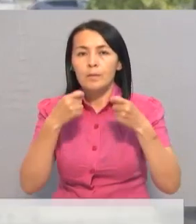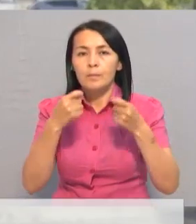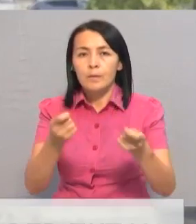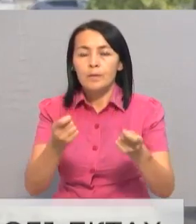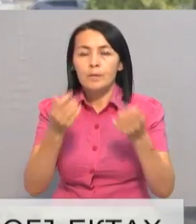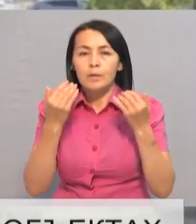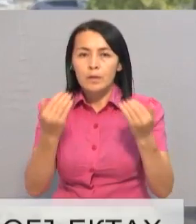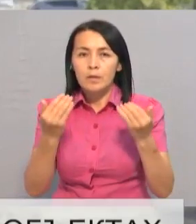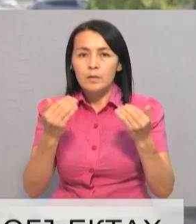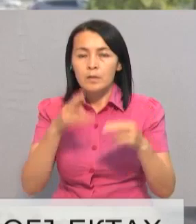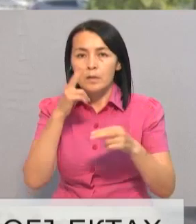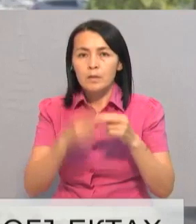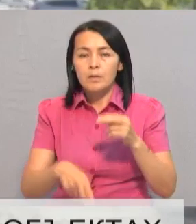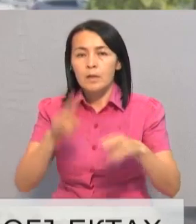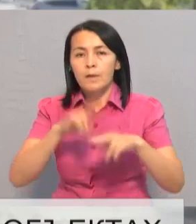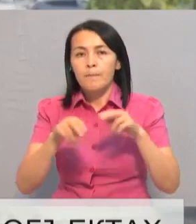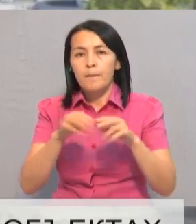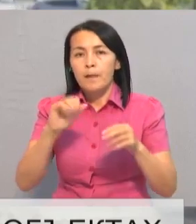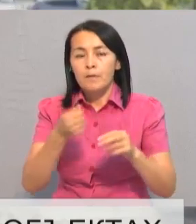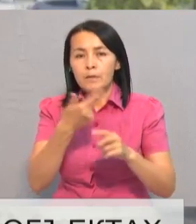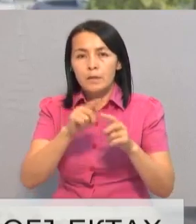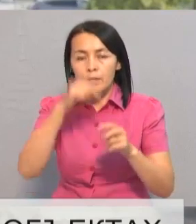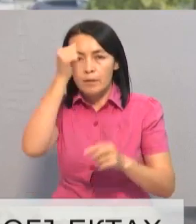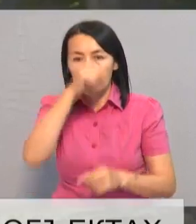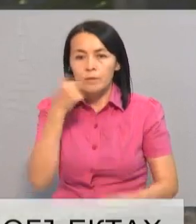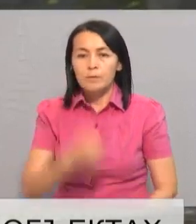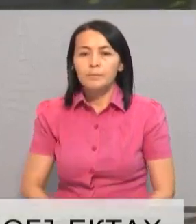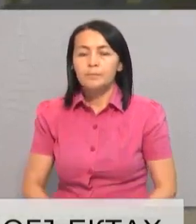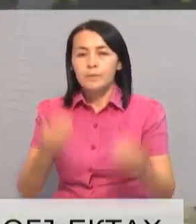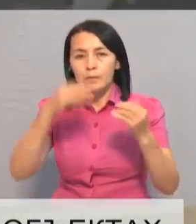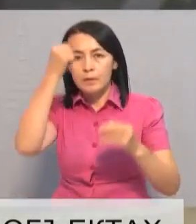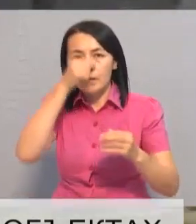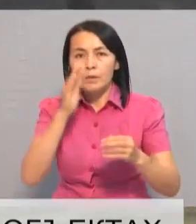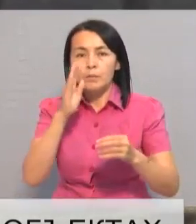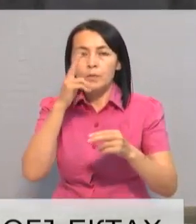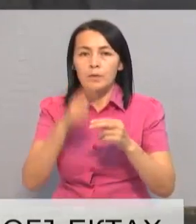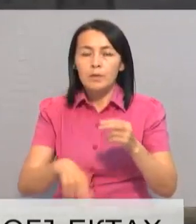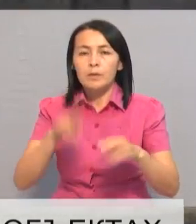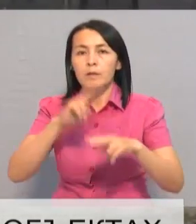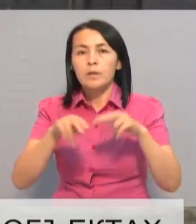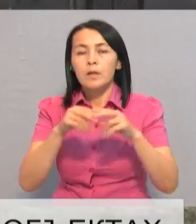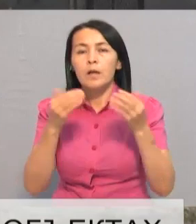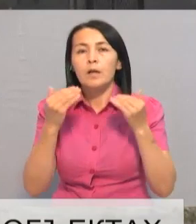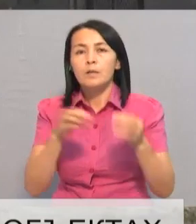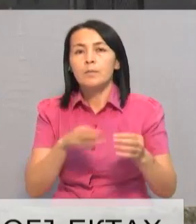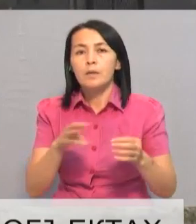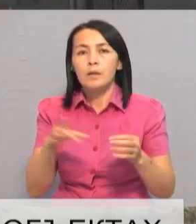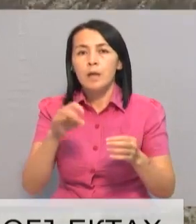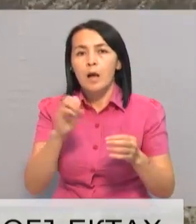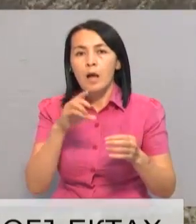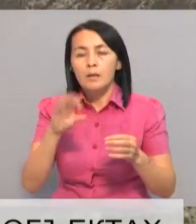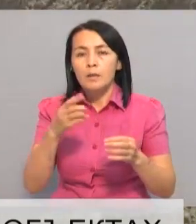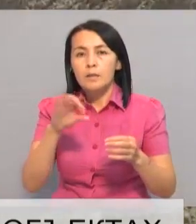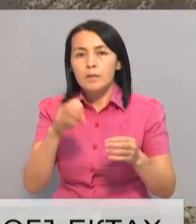канализационной системе. Завершим строительство к августу этого года. В этом году будут завершены строительные работы в микрорайонах